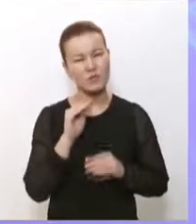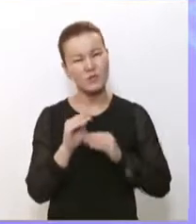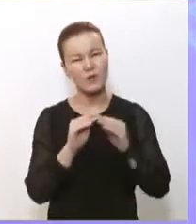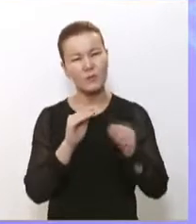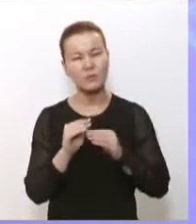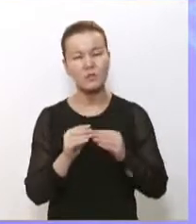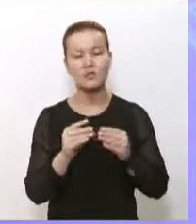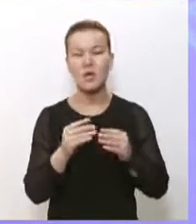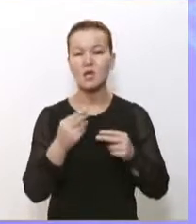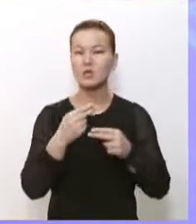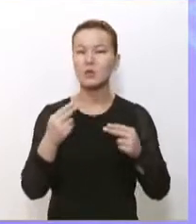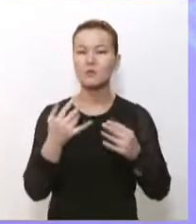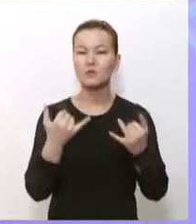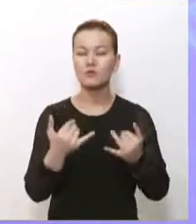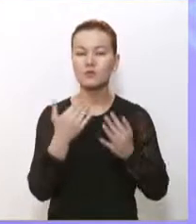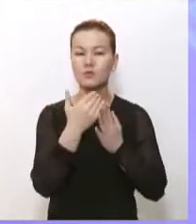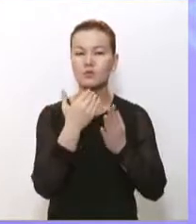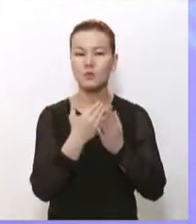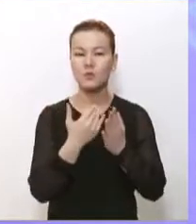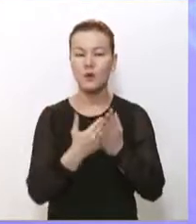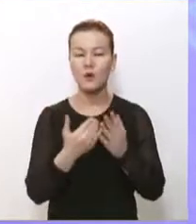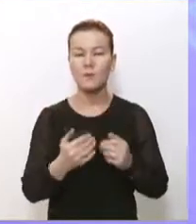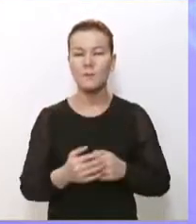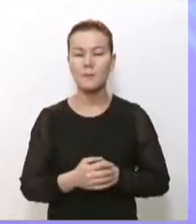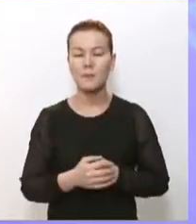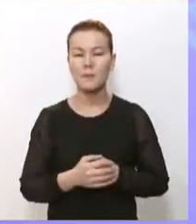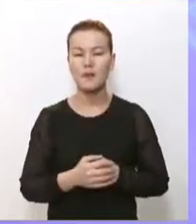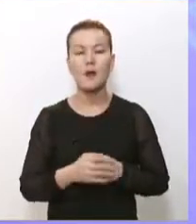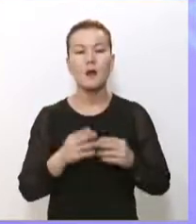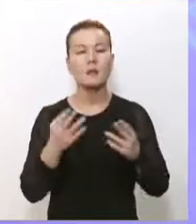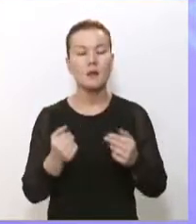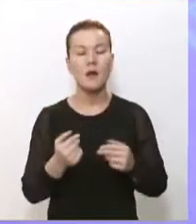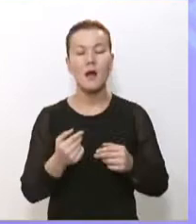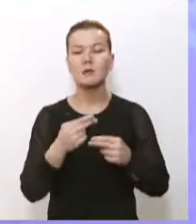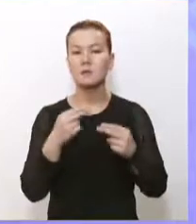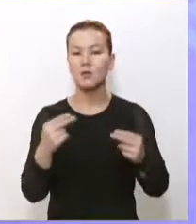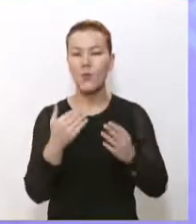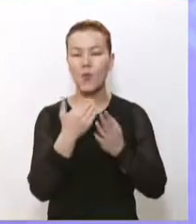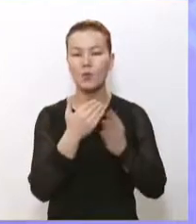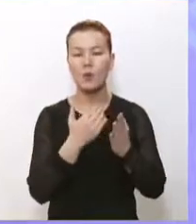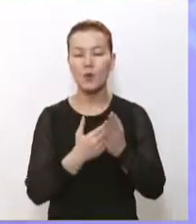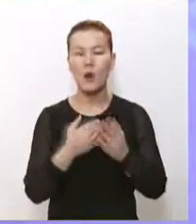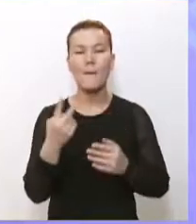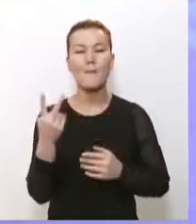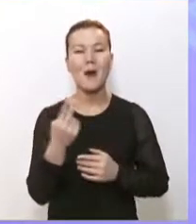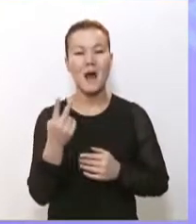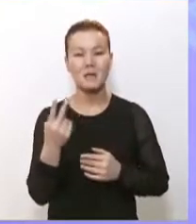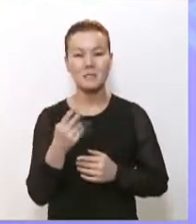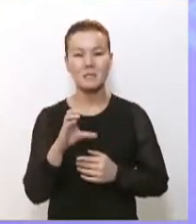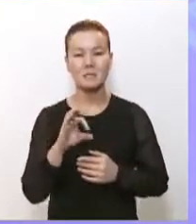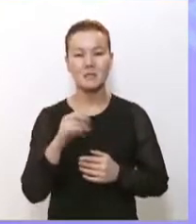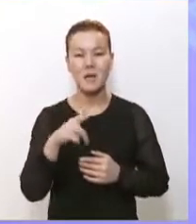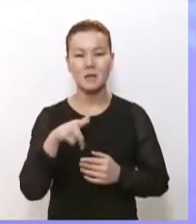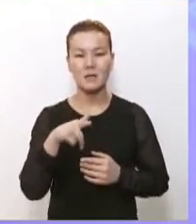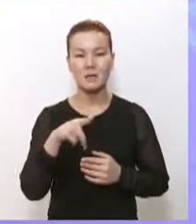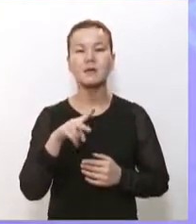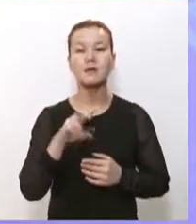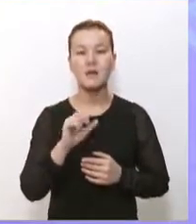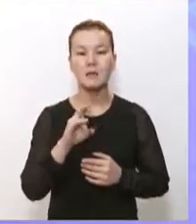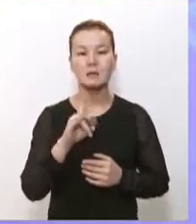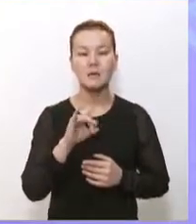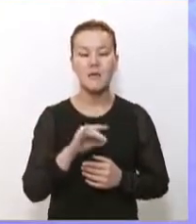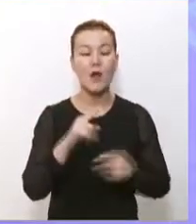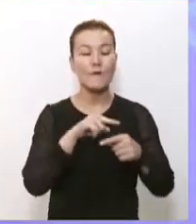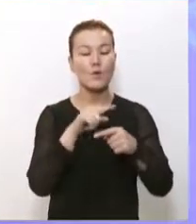тему сегодняшнего урока? Да, тема урока – парные согласные в корне